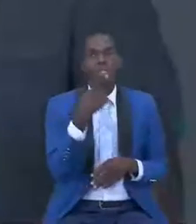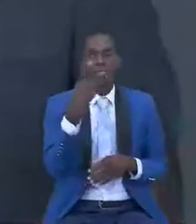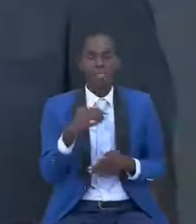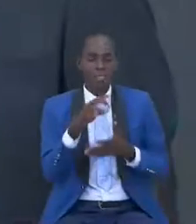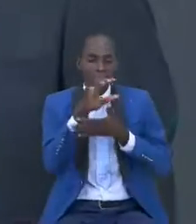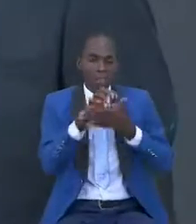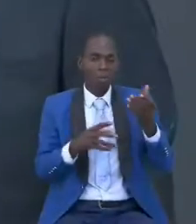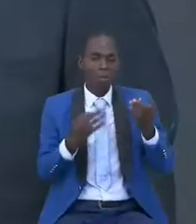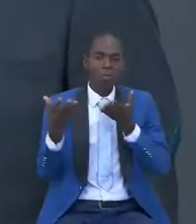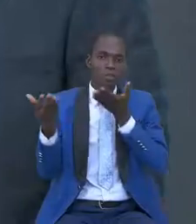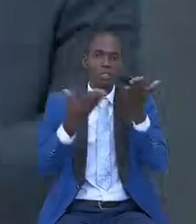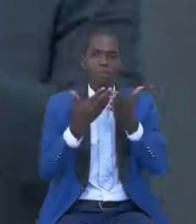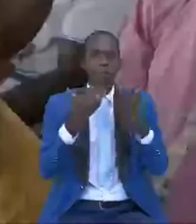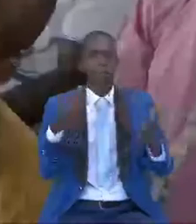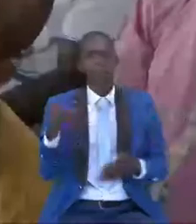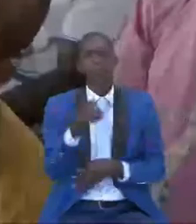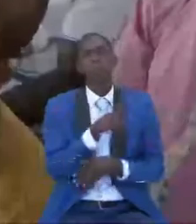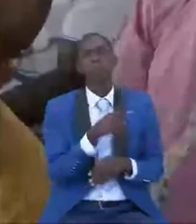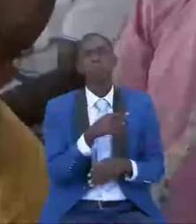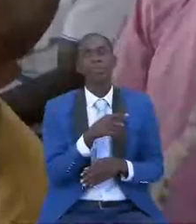qui t'attendent.